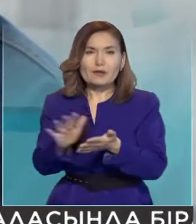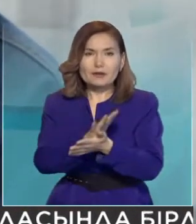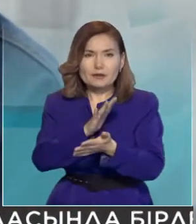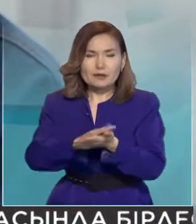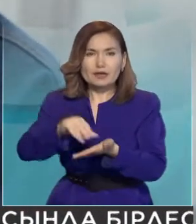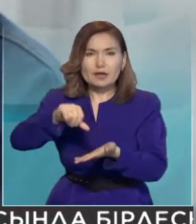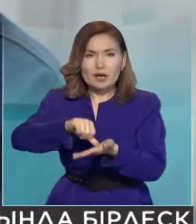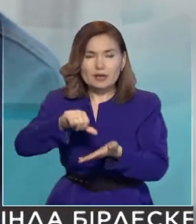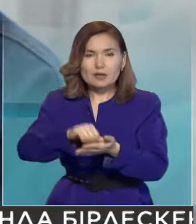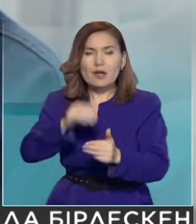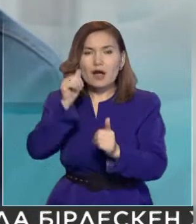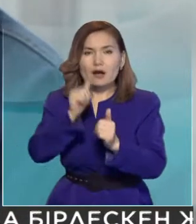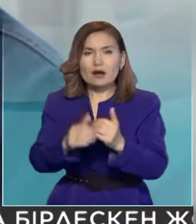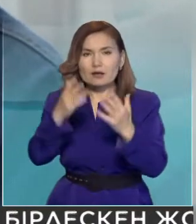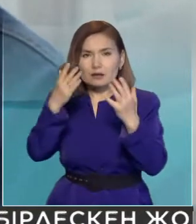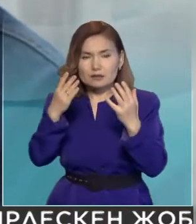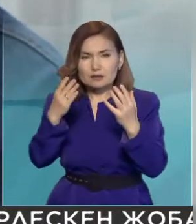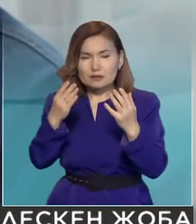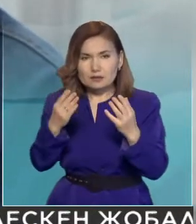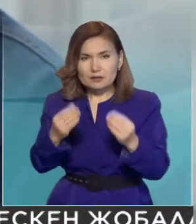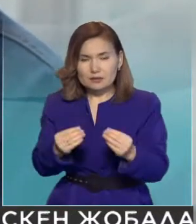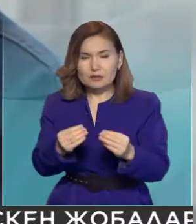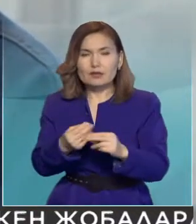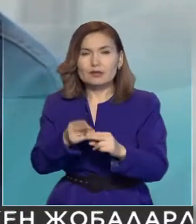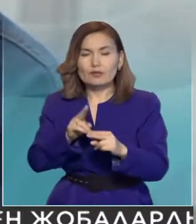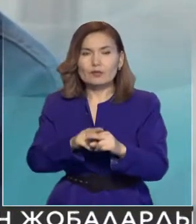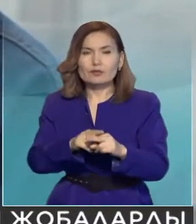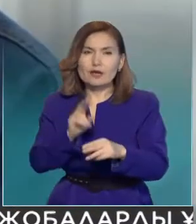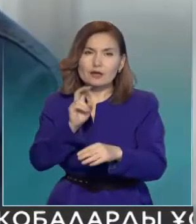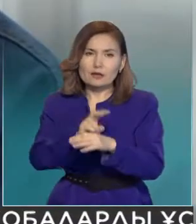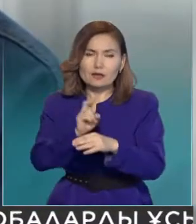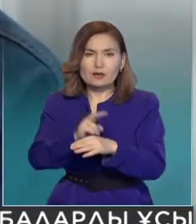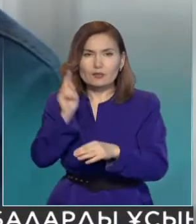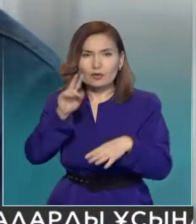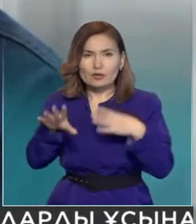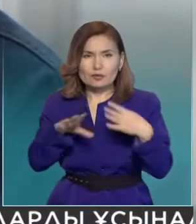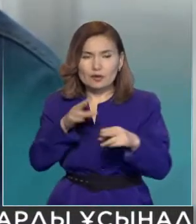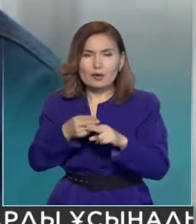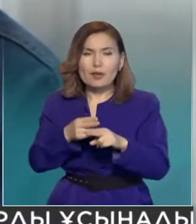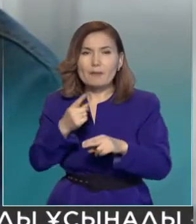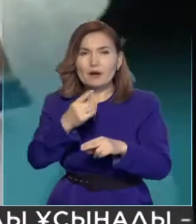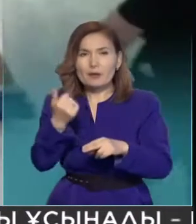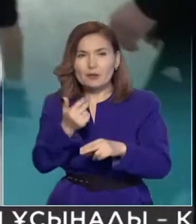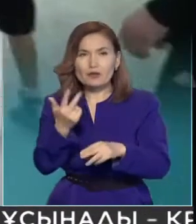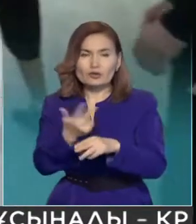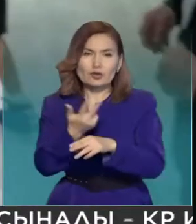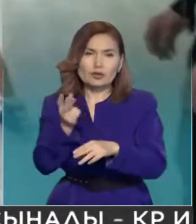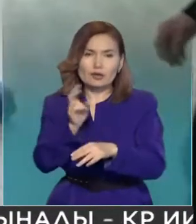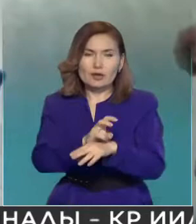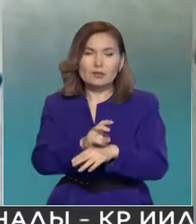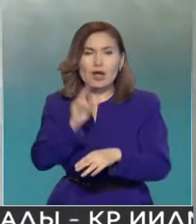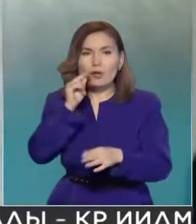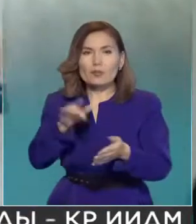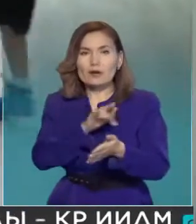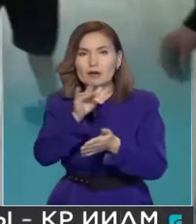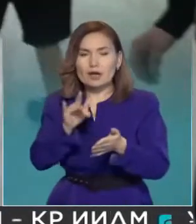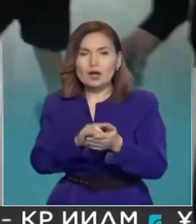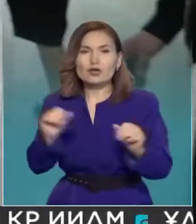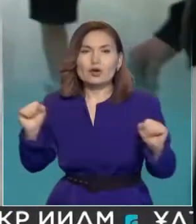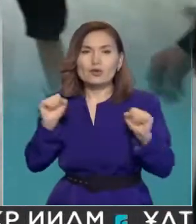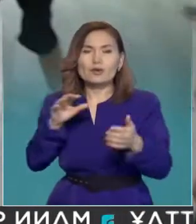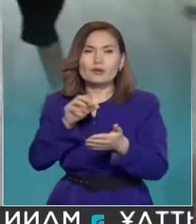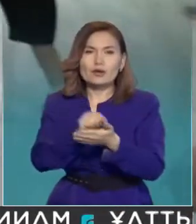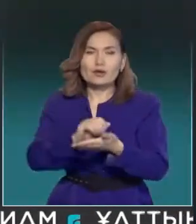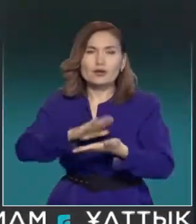қатыстырып, аптасына 3 рет болады. Өте ырзамыз, қуаныштымыз, балаларымыз да қуанышты. Шымкентте қазір балалардың спортпен